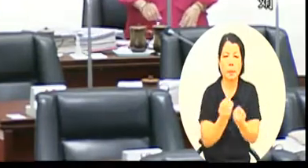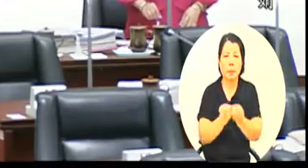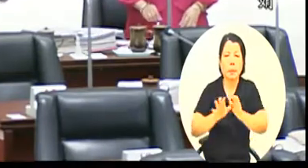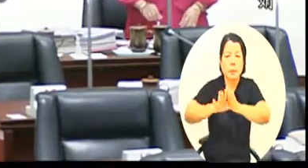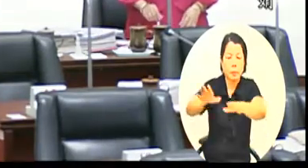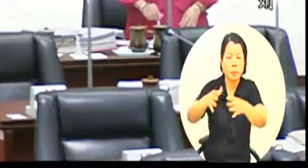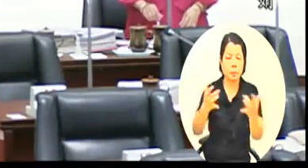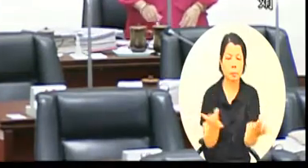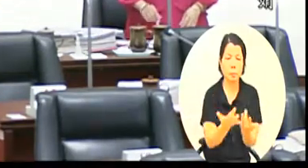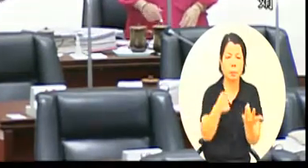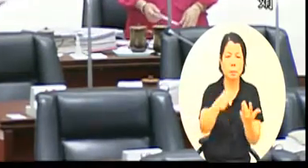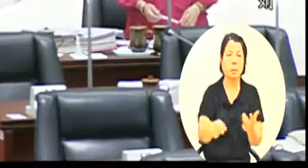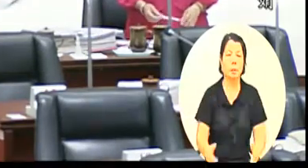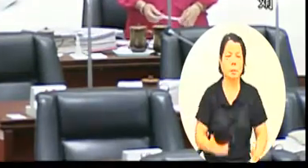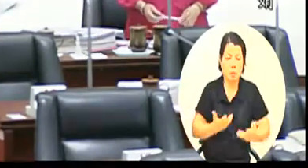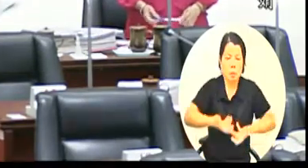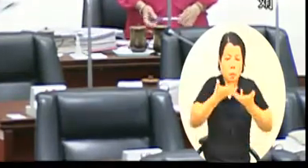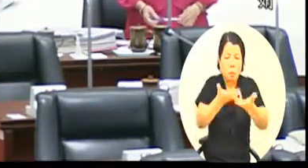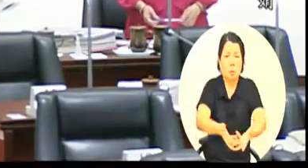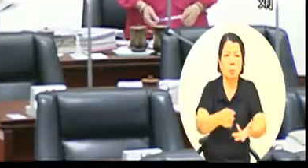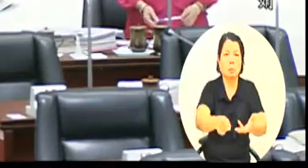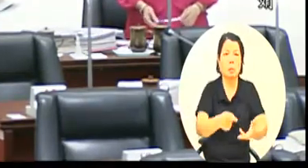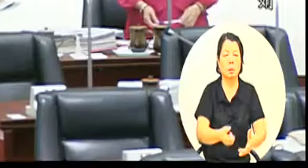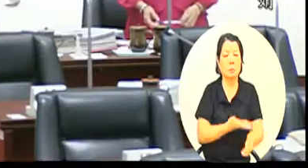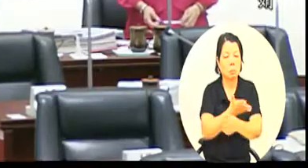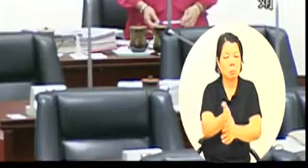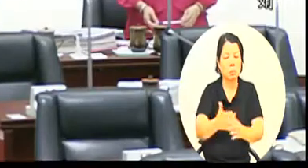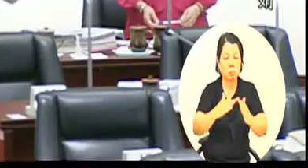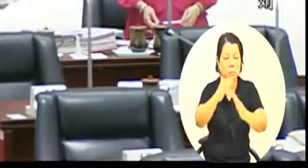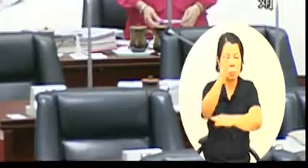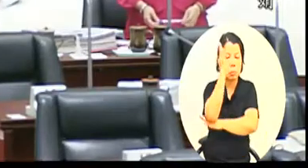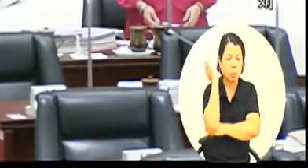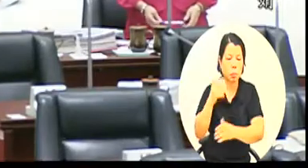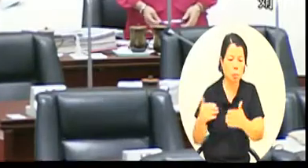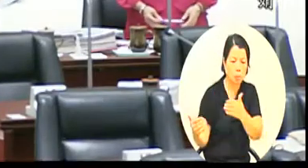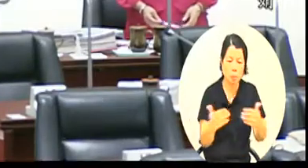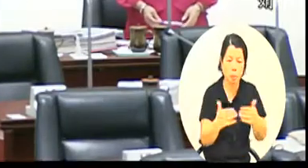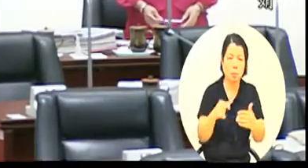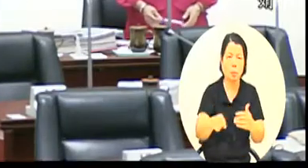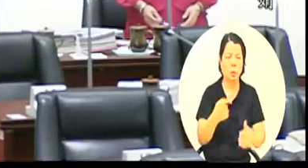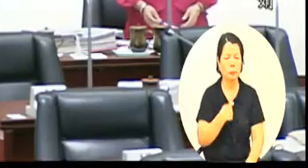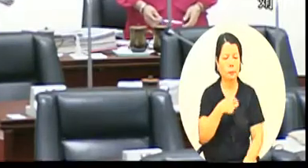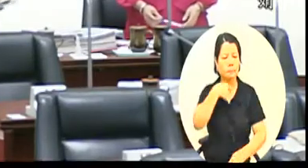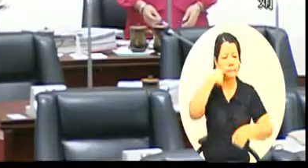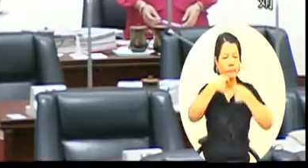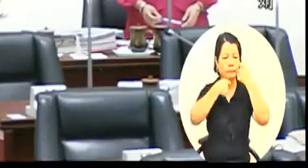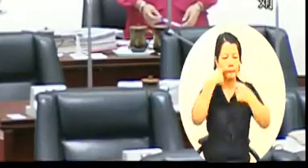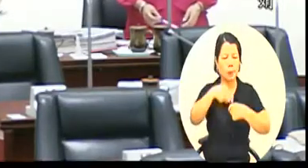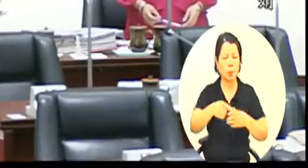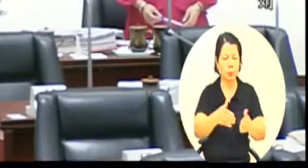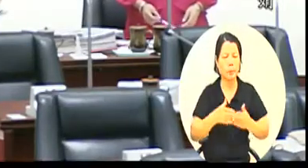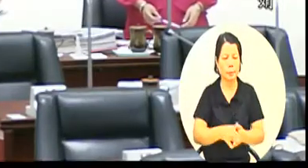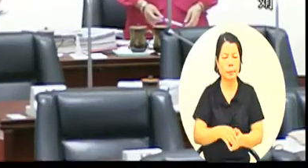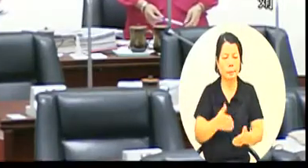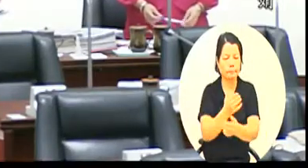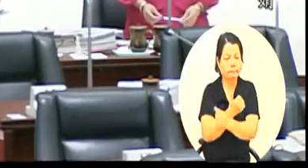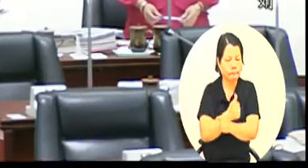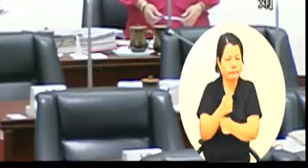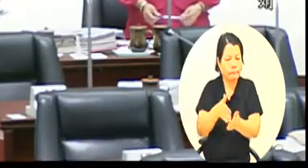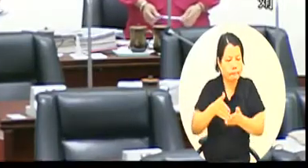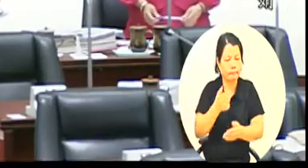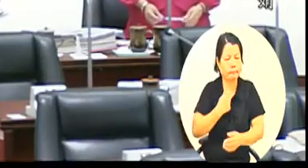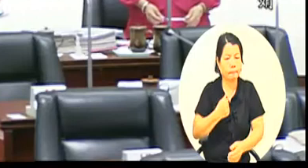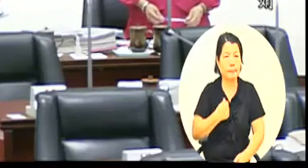献，来做一个提供我们市府的咨询，这个是我好奇的，还有我试着想去了解的啦，副市